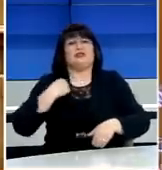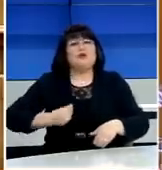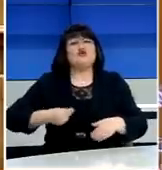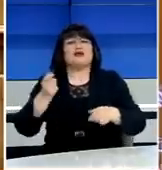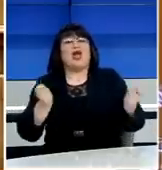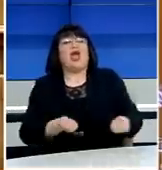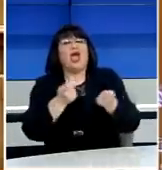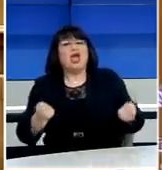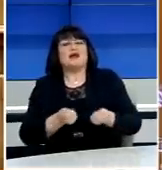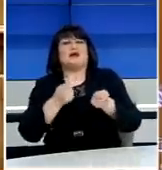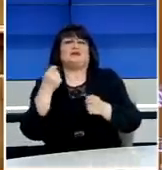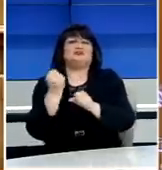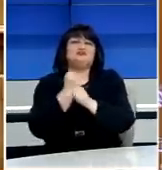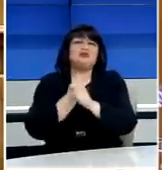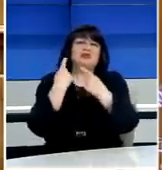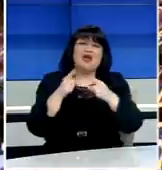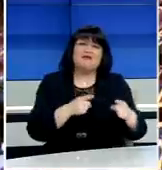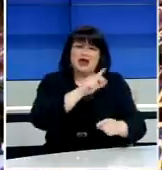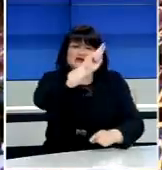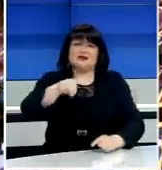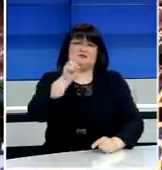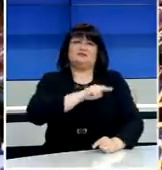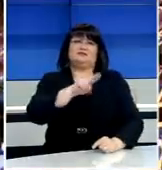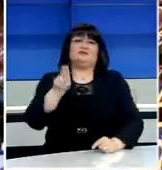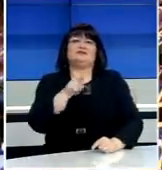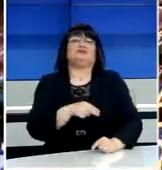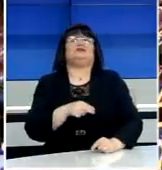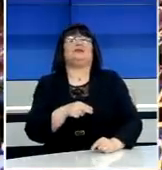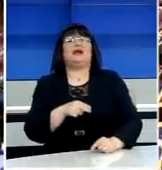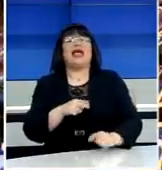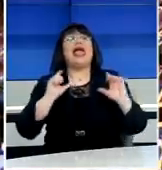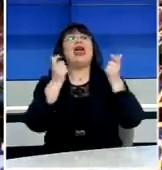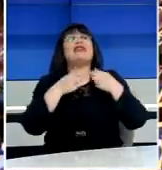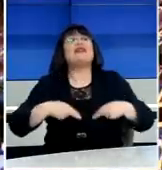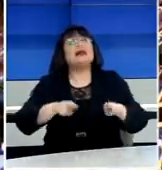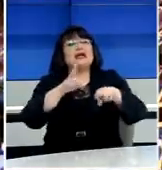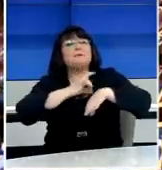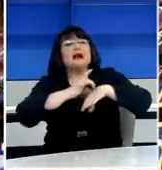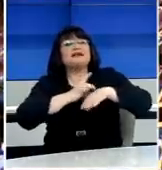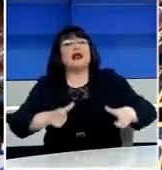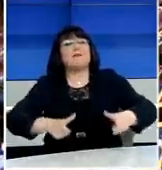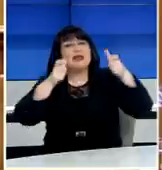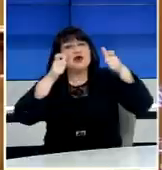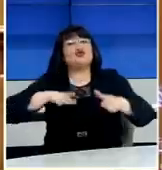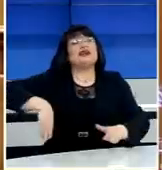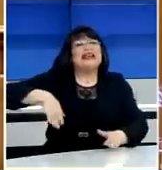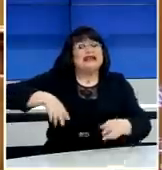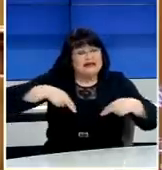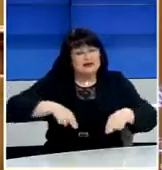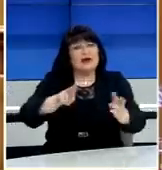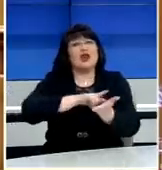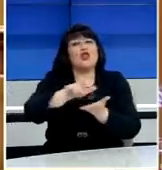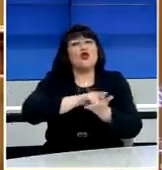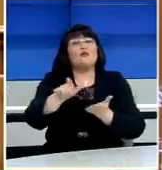ΣΥΡΙΖΑ. Ε65, Πατρών Πύργου, βασικός οδικός άξονας Κρήτης,